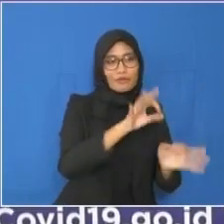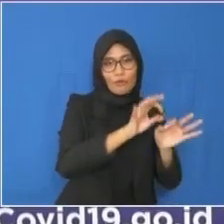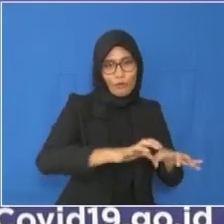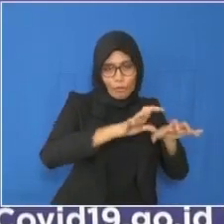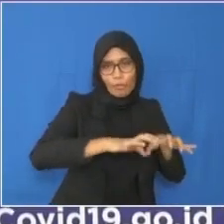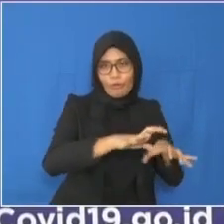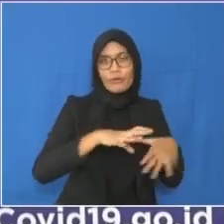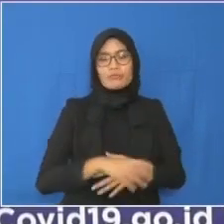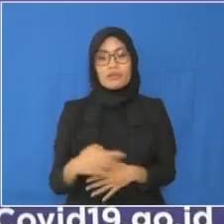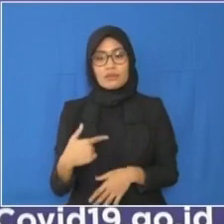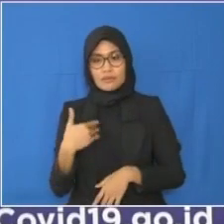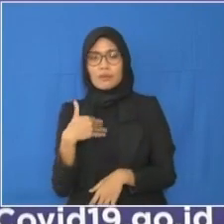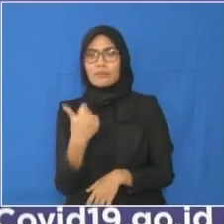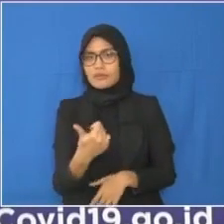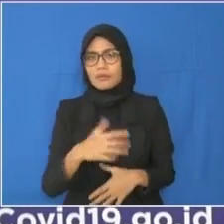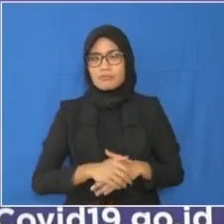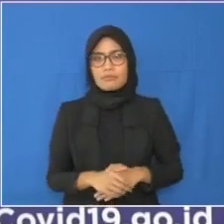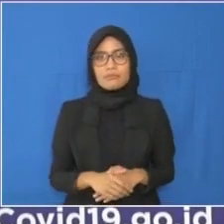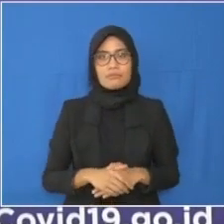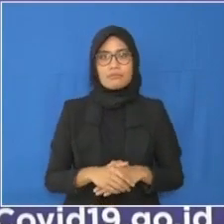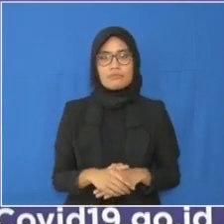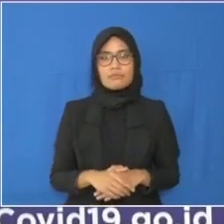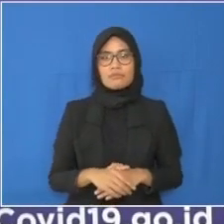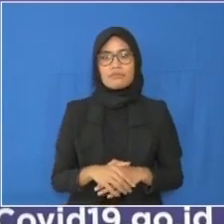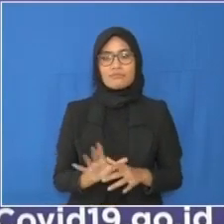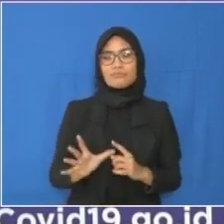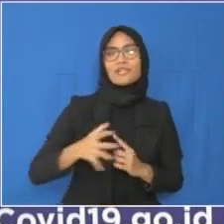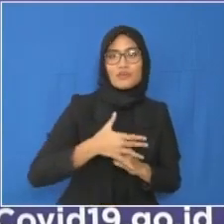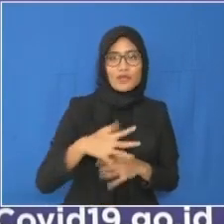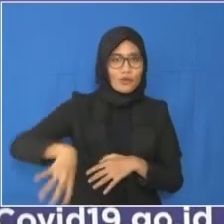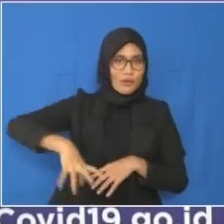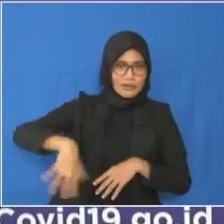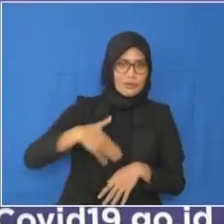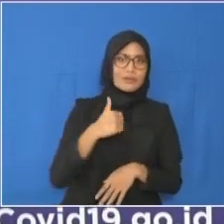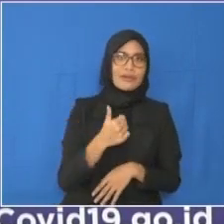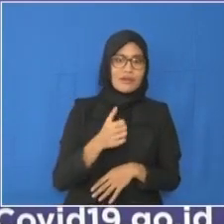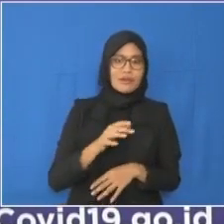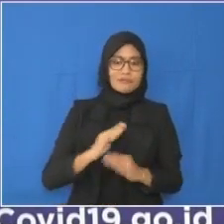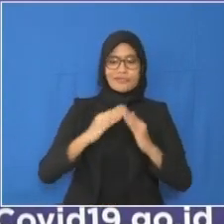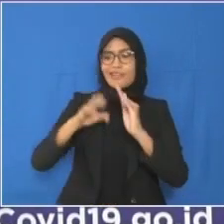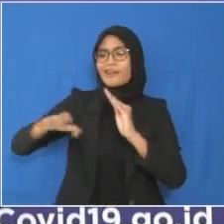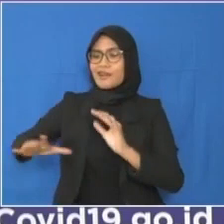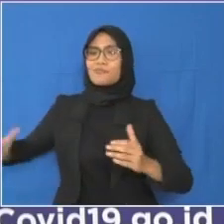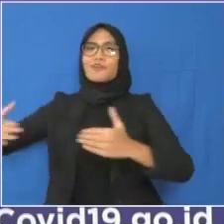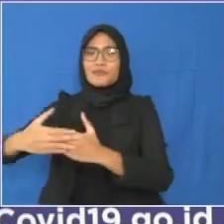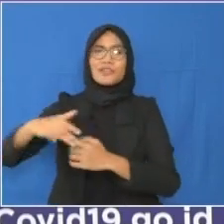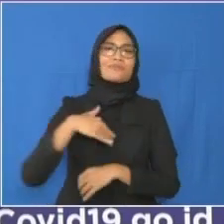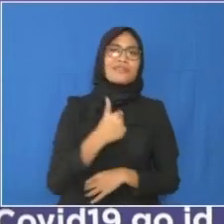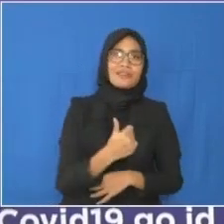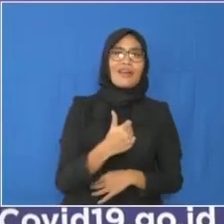kitab bisa menjadi teladan dalam menyelamatkan keluarga menyelamatkan tentangga